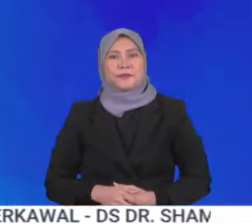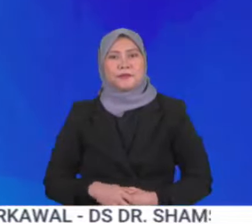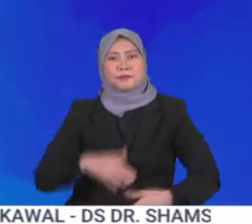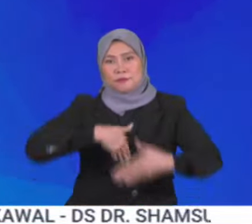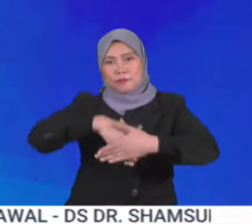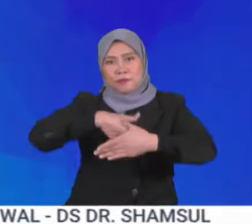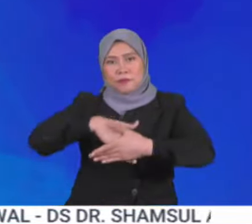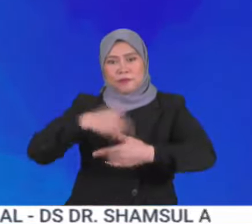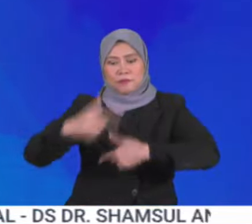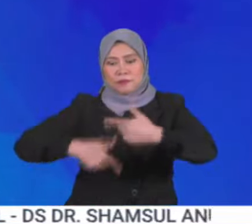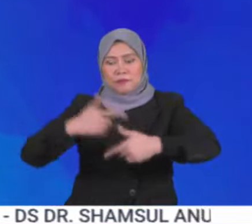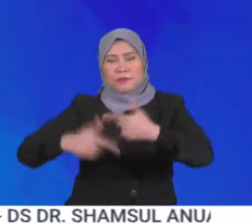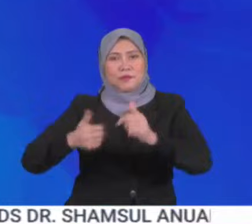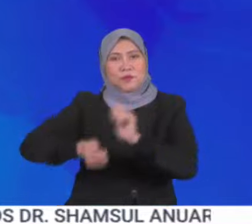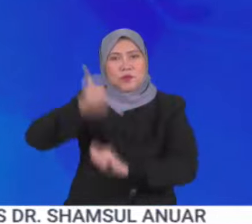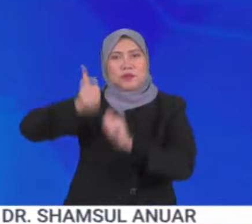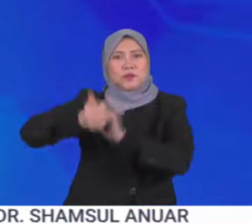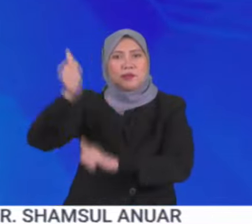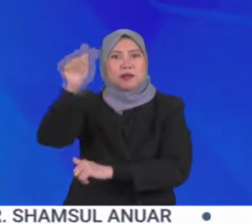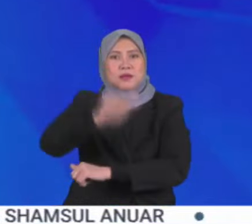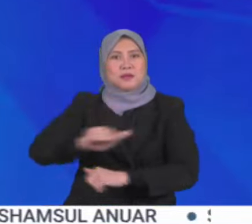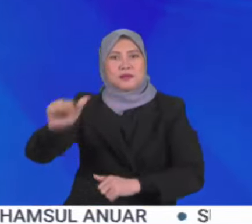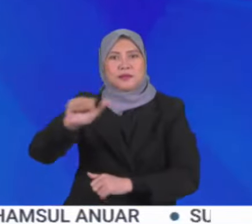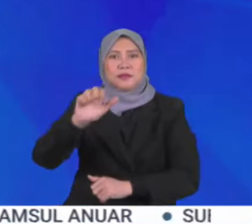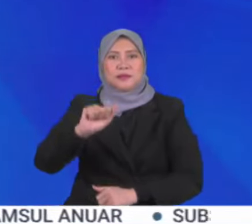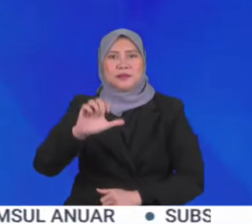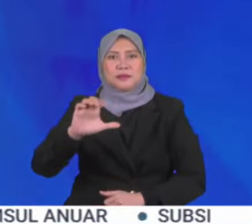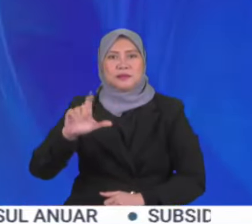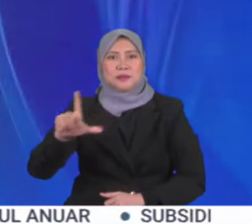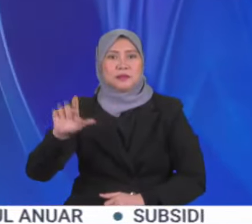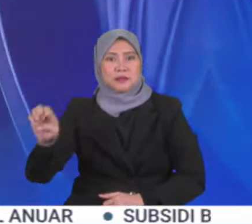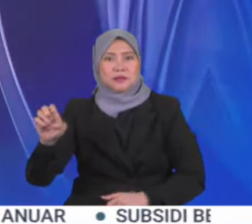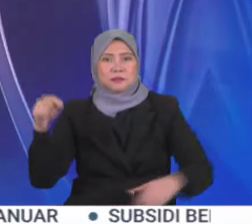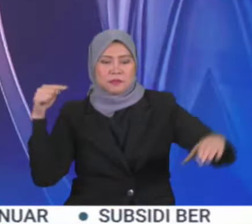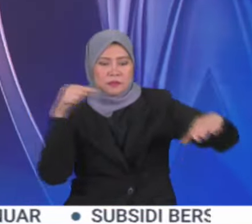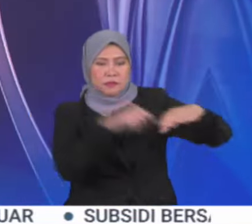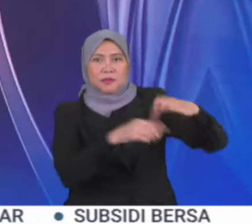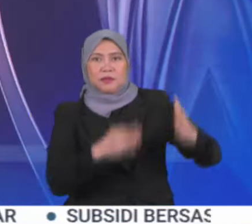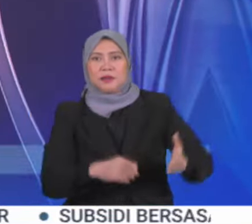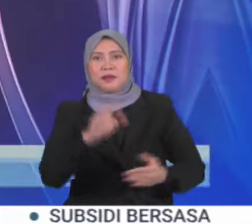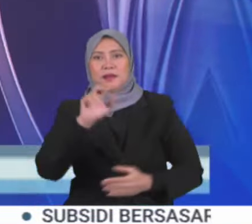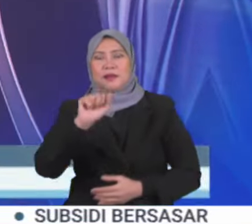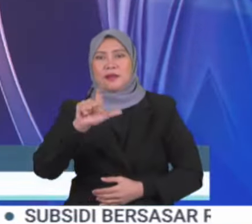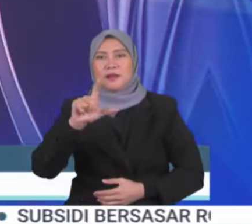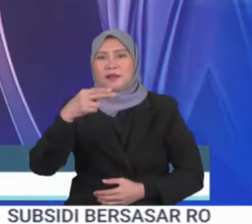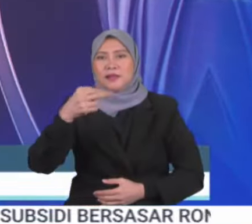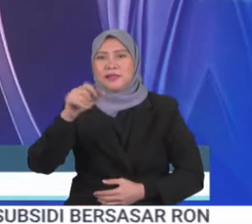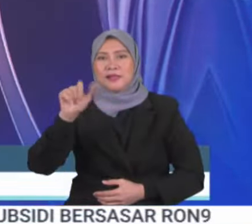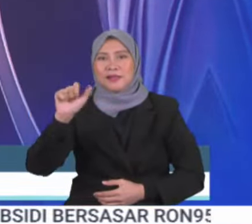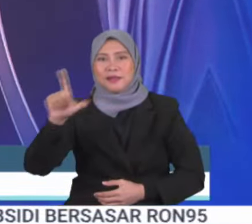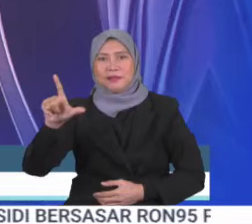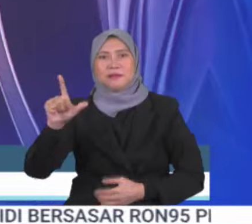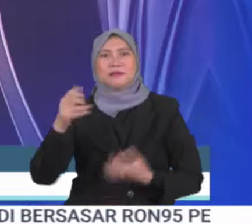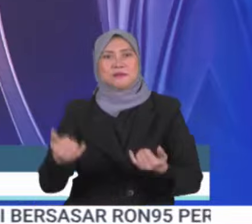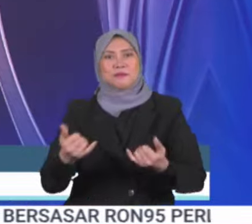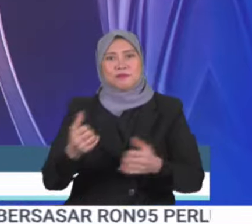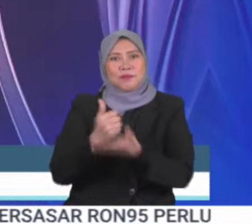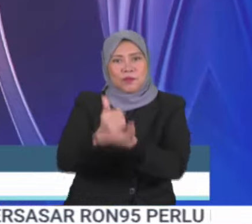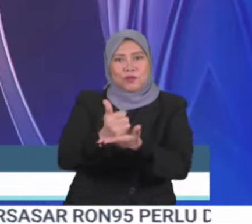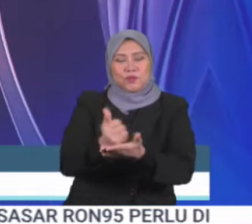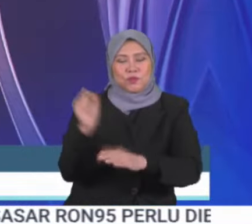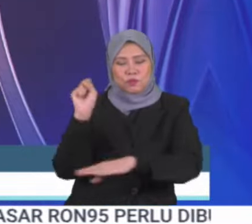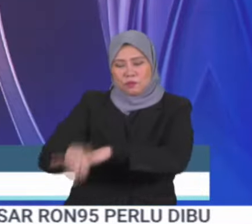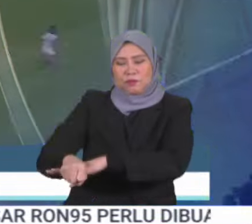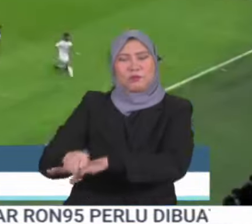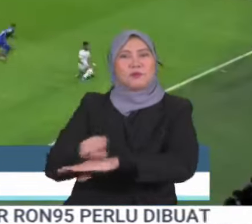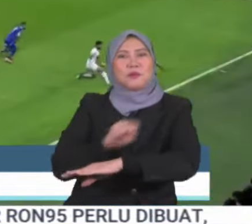Bola sepak Liga Juara-Juara Asia Elite ACLE. Penyerang Al-Hilal Alexander Mitrovic meledak hat-trick untuk membantu pasukan